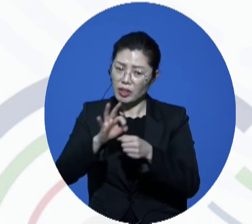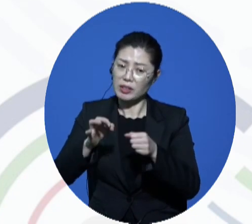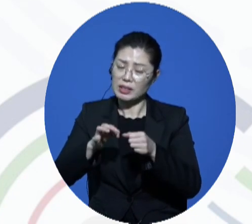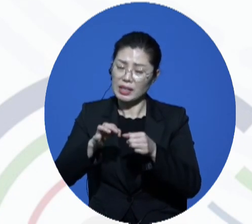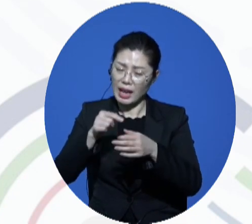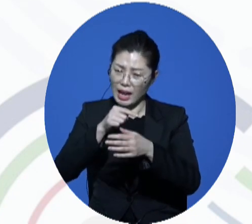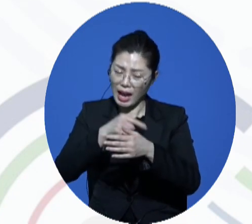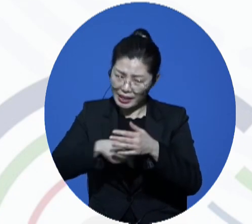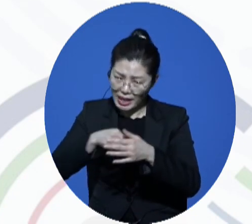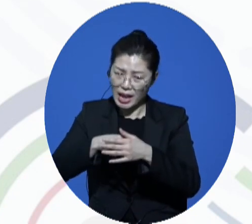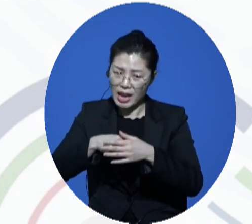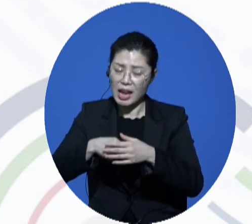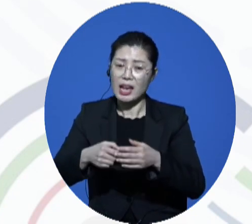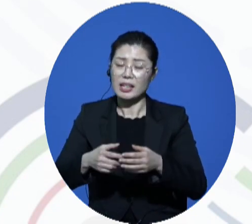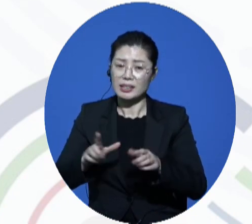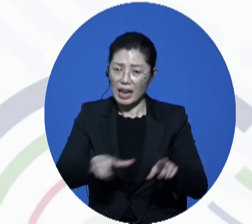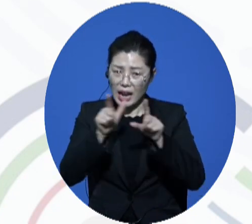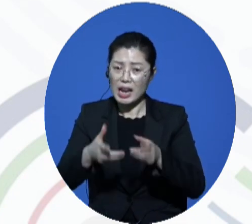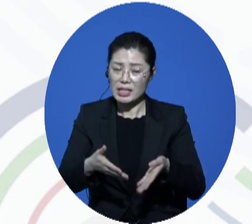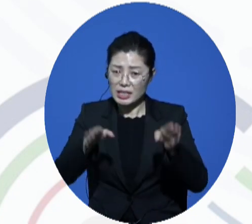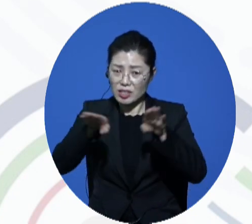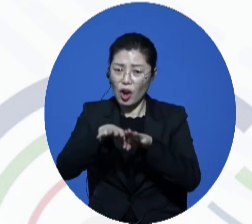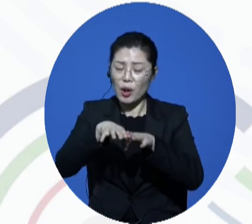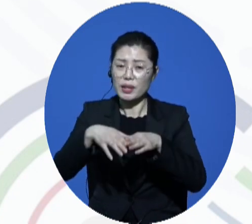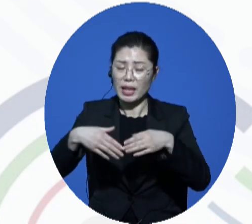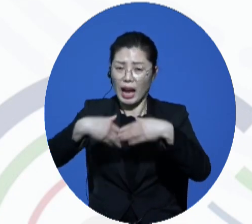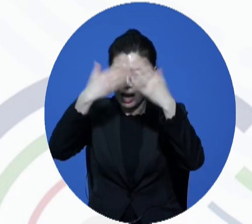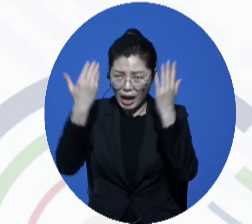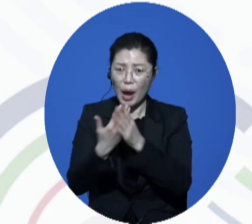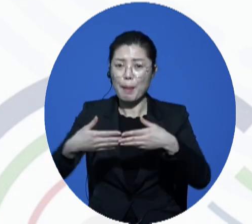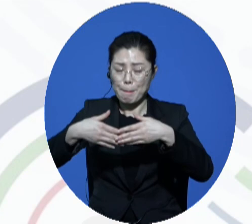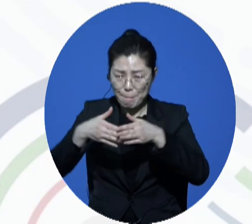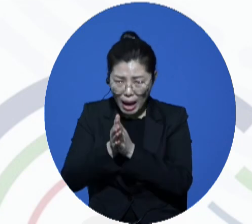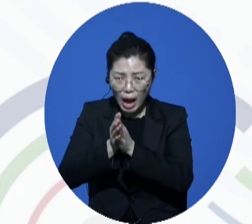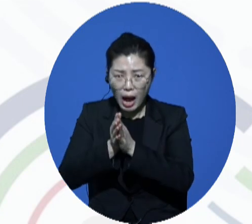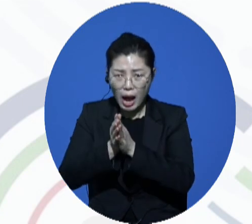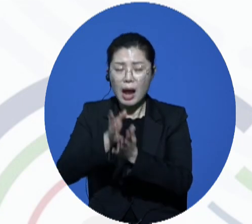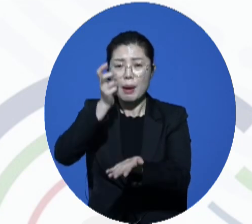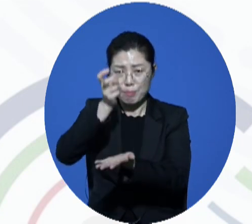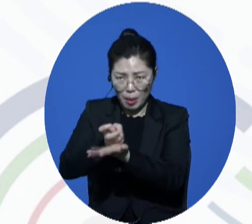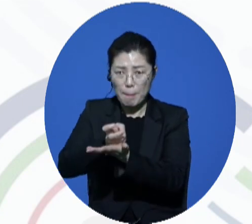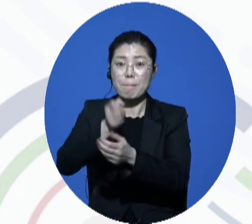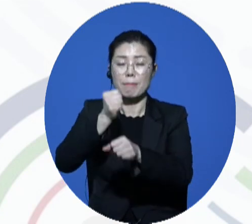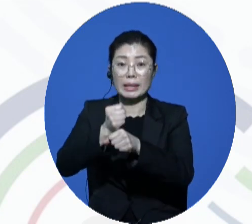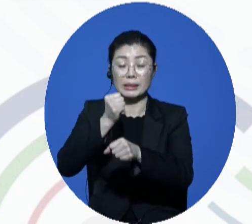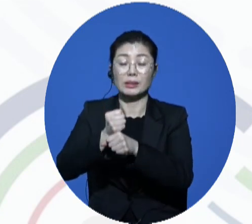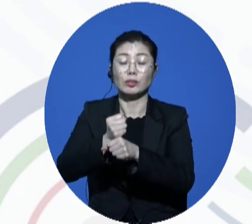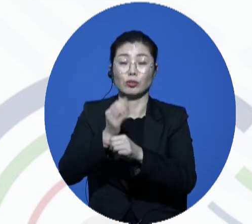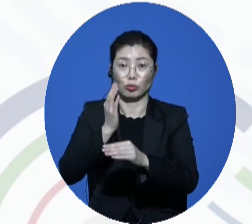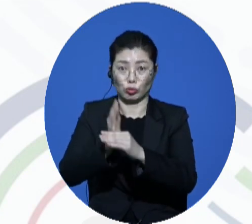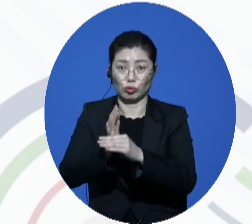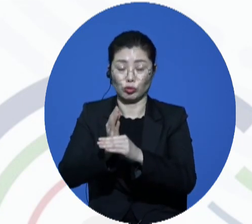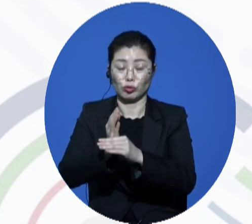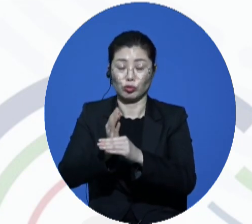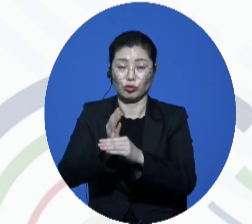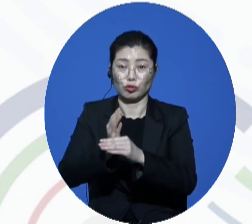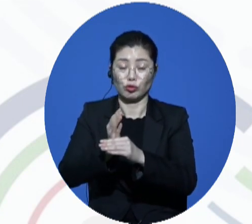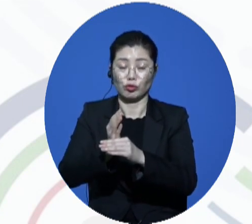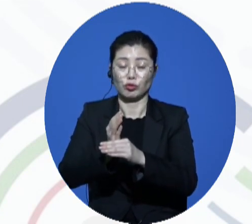거주 시설을 없애는 그런 법안이 발의되었고요. 그러한 사회를 우리가 지금 이제 만들어 보려고 하고 있기 때문입니다.